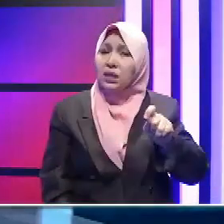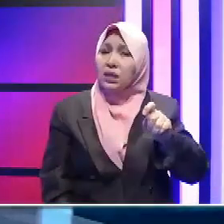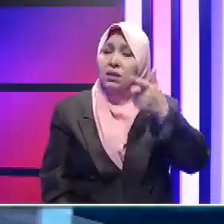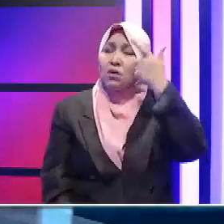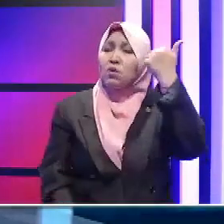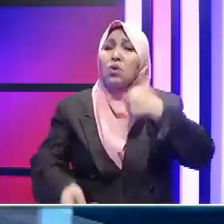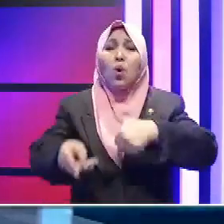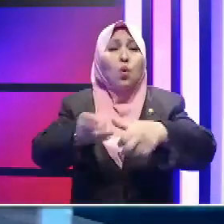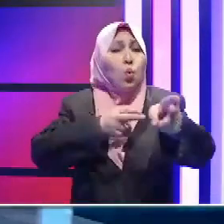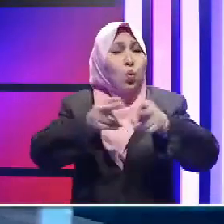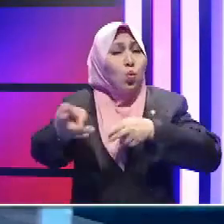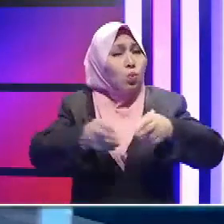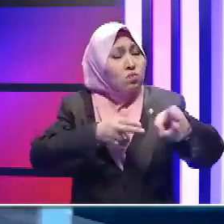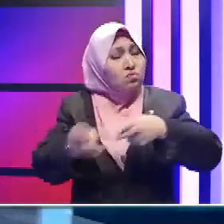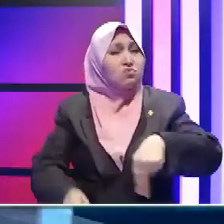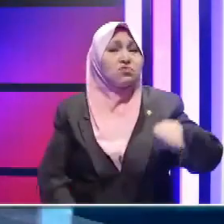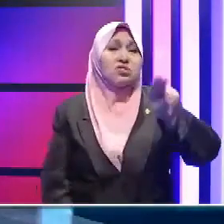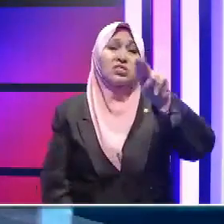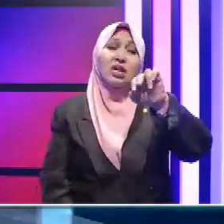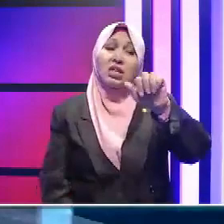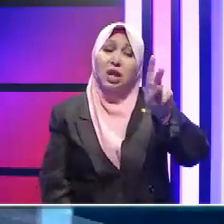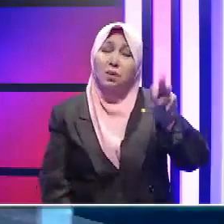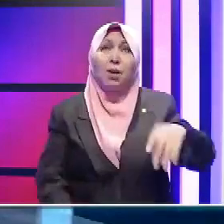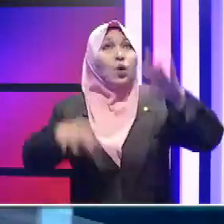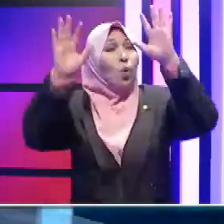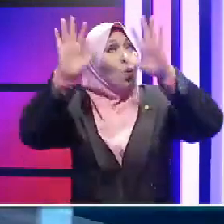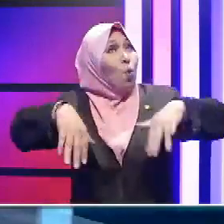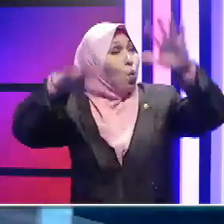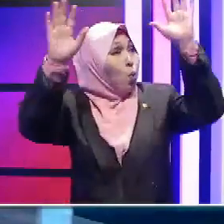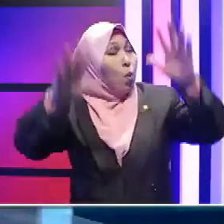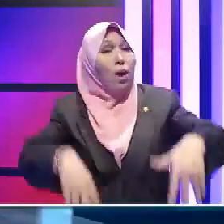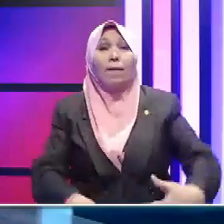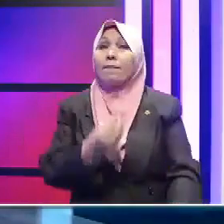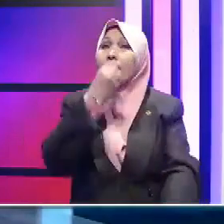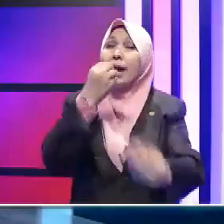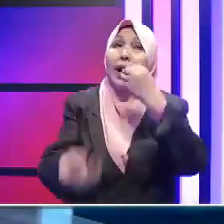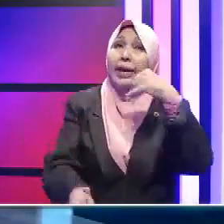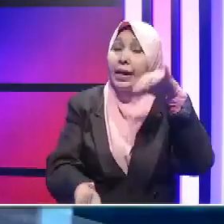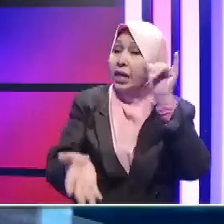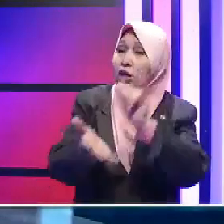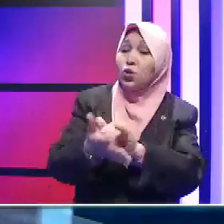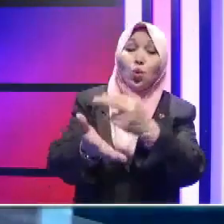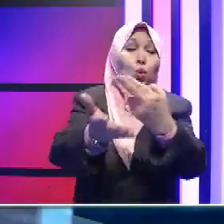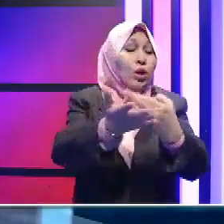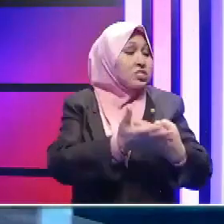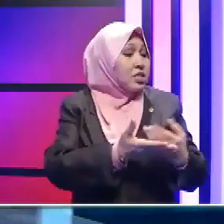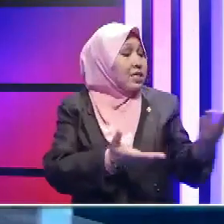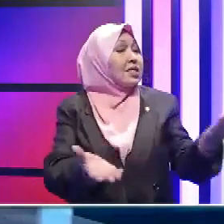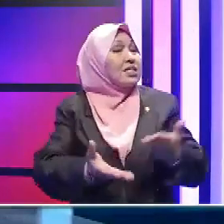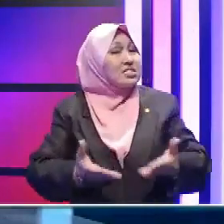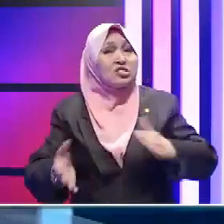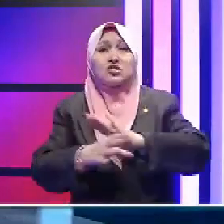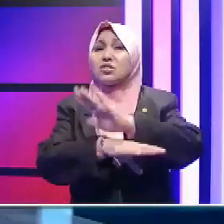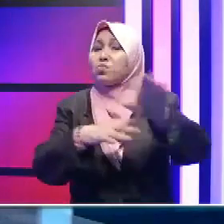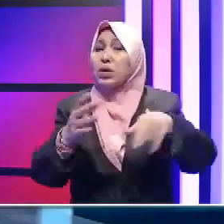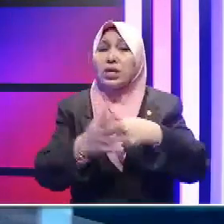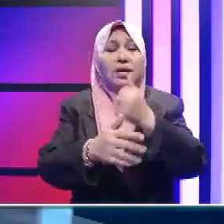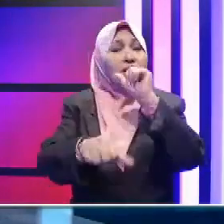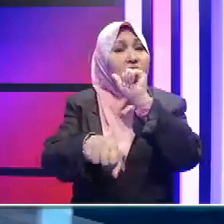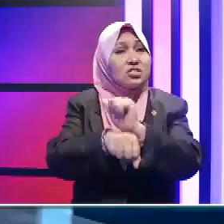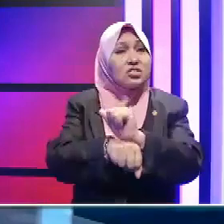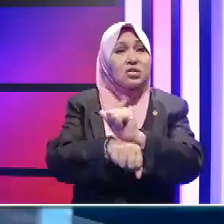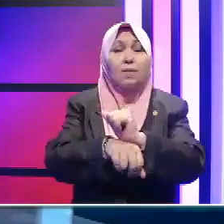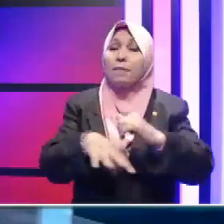urusan nyaman ini tuan-tuan hujan turun makanan itu rezeki disini ini semuanya kerja